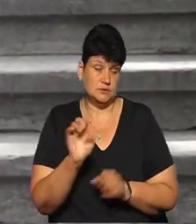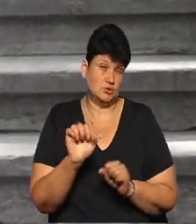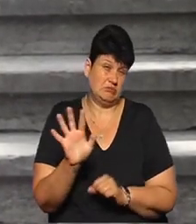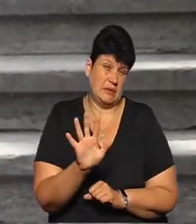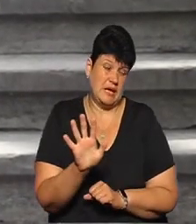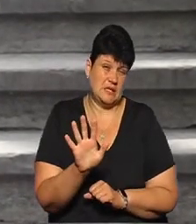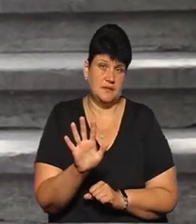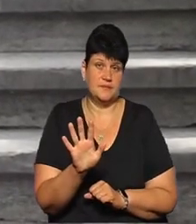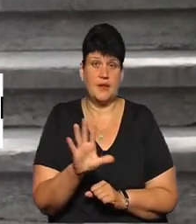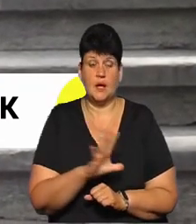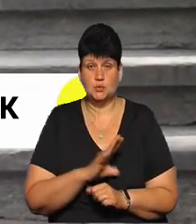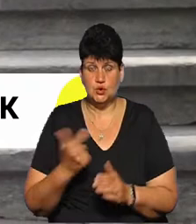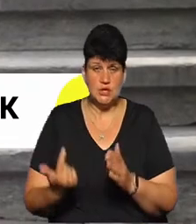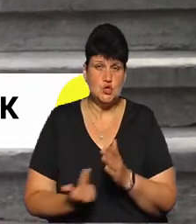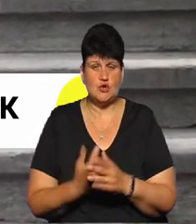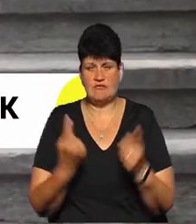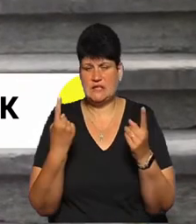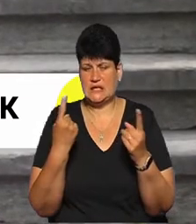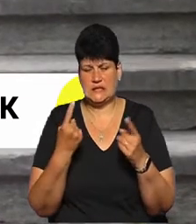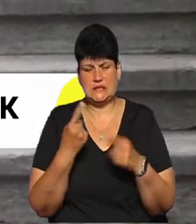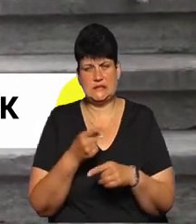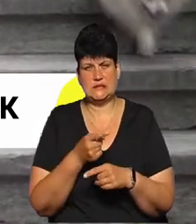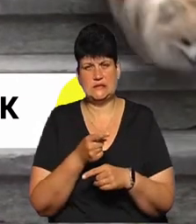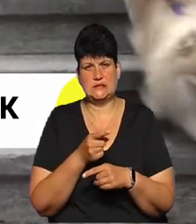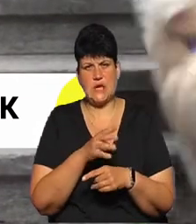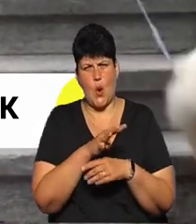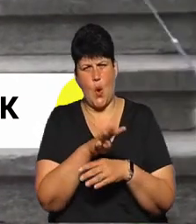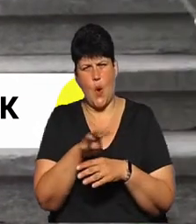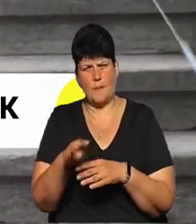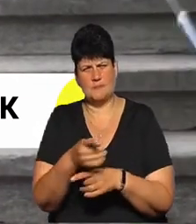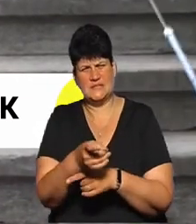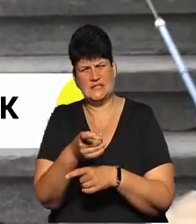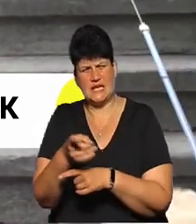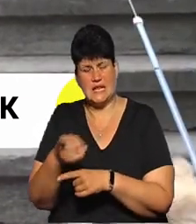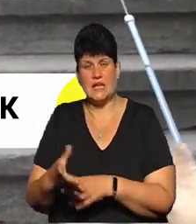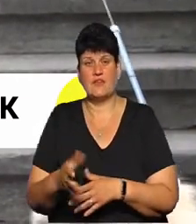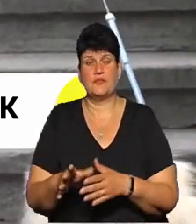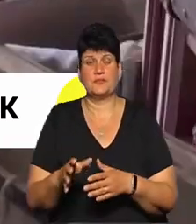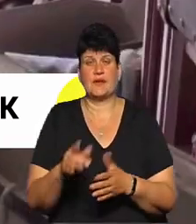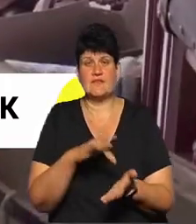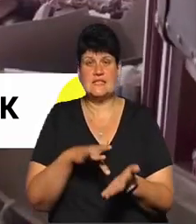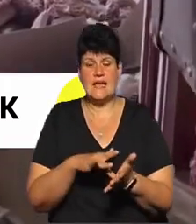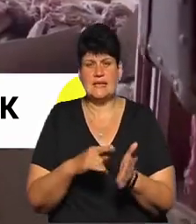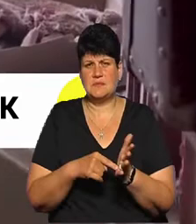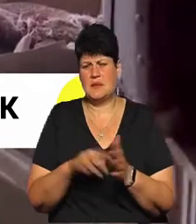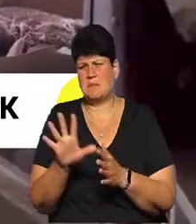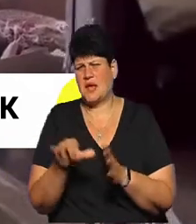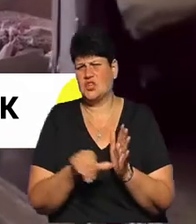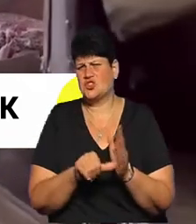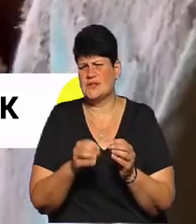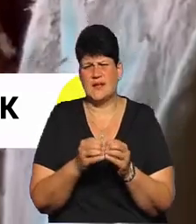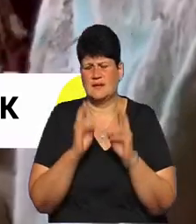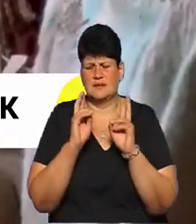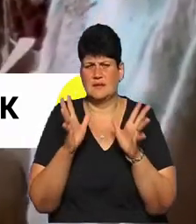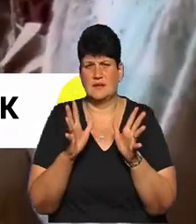були знов великі обстріли у центрі міста. Їх було чи 5, чи 6, чи 10, я навіть не знаю. Руйнують цивільні